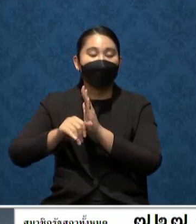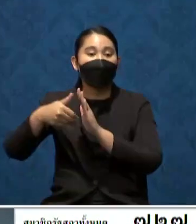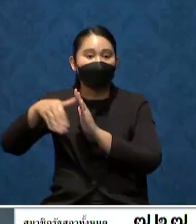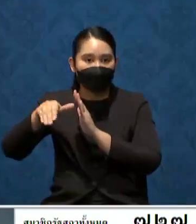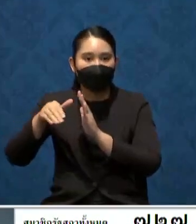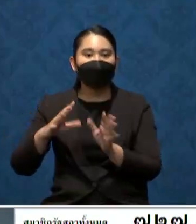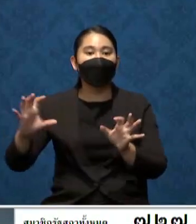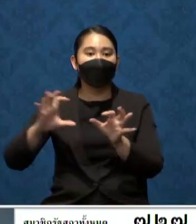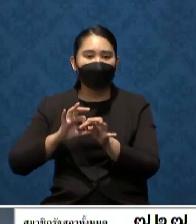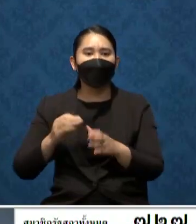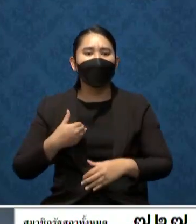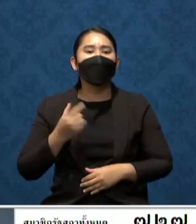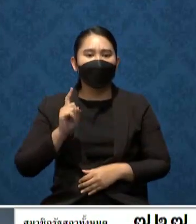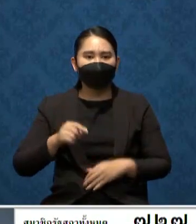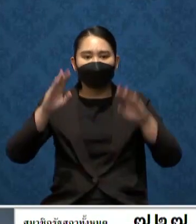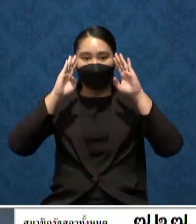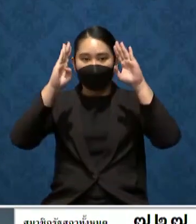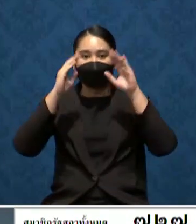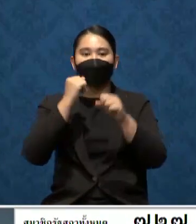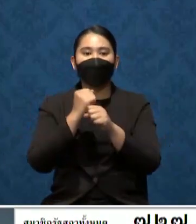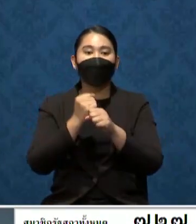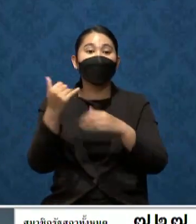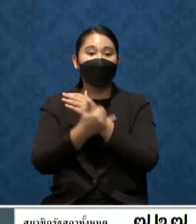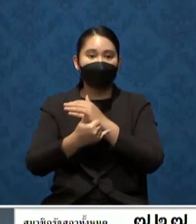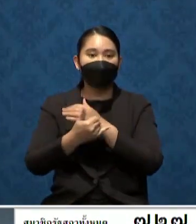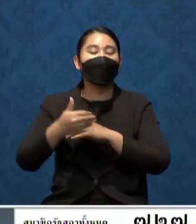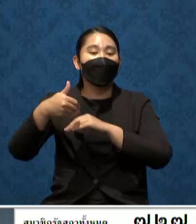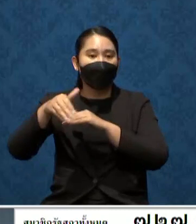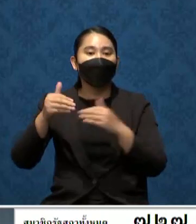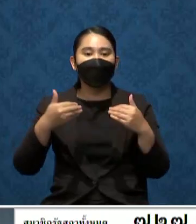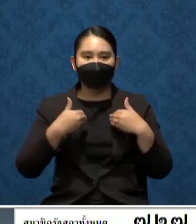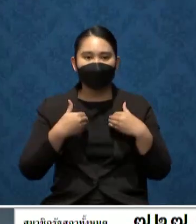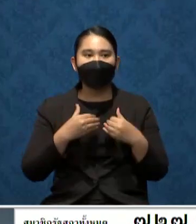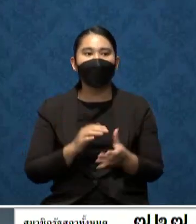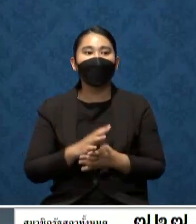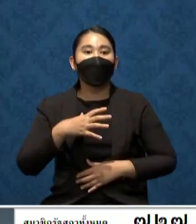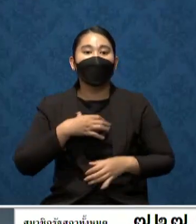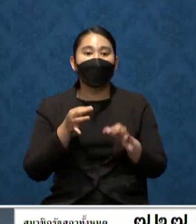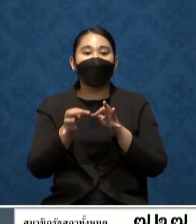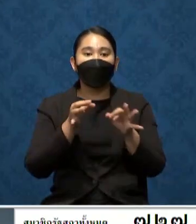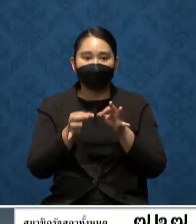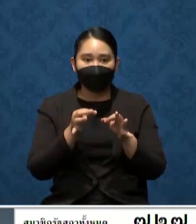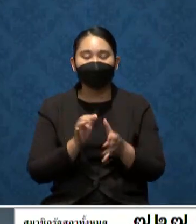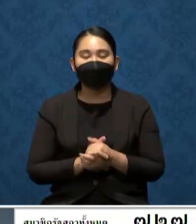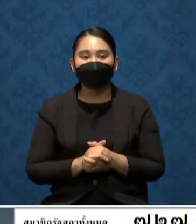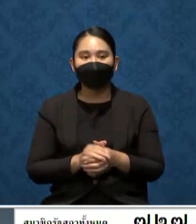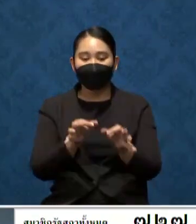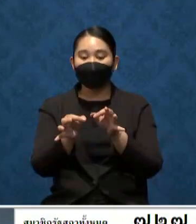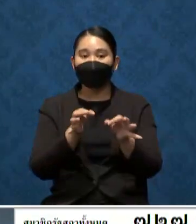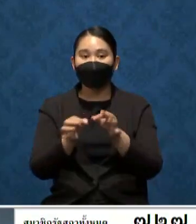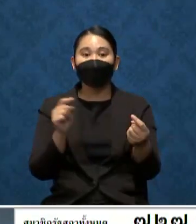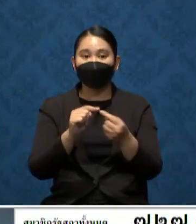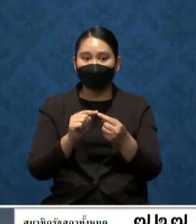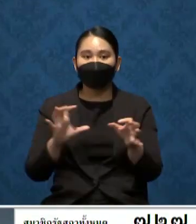ผมเองมีแบ็คกราวด์ทางระหว่างประเทศอยู่ก็จริงๆก็อยากให้เรามีพันธกรณี